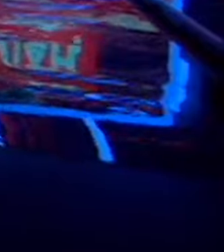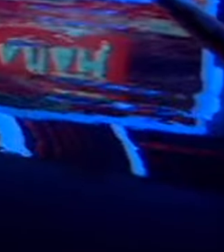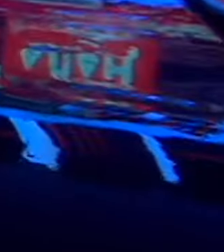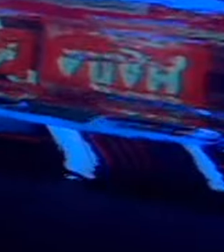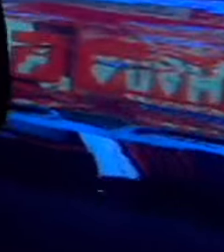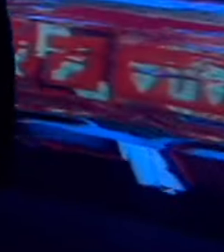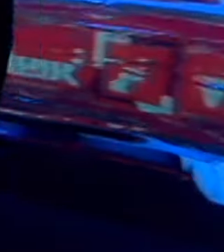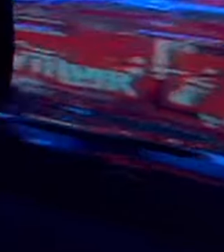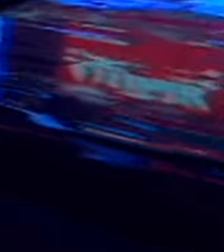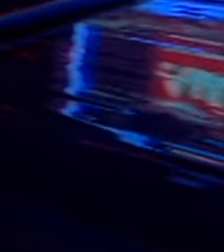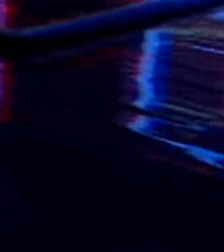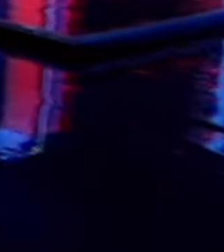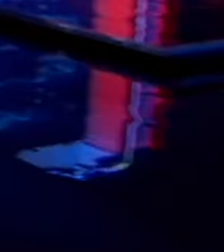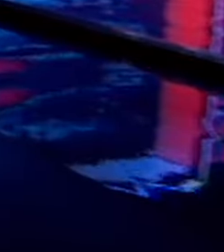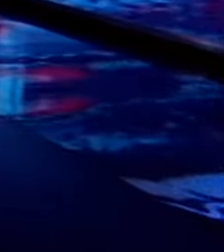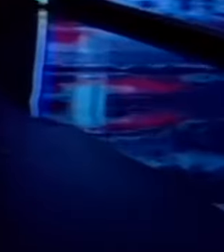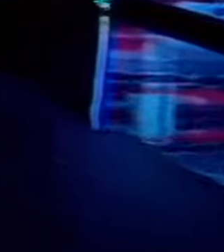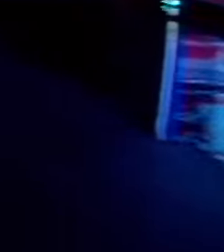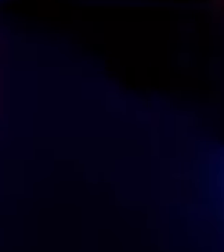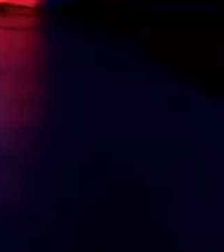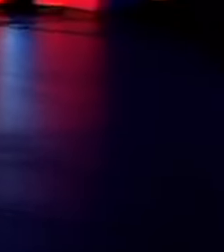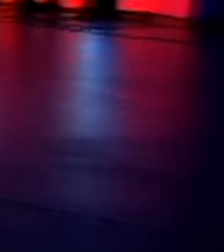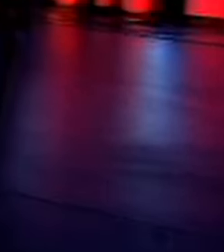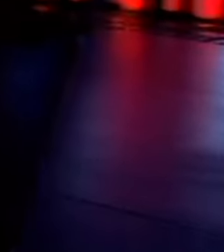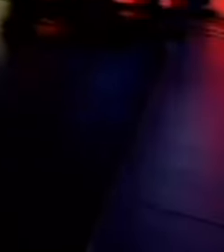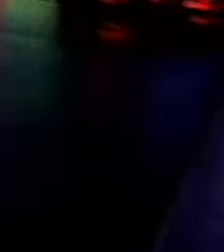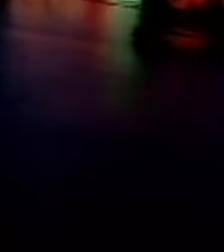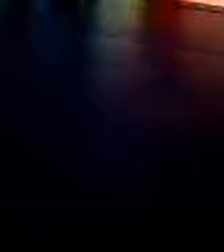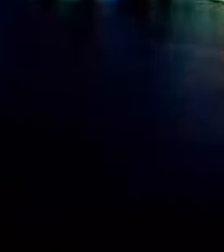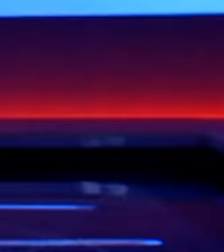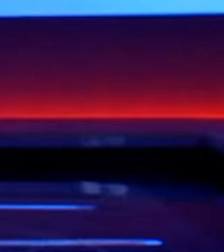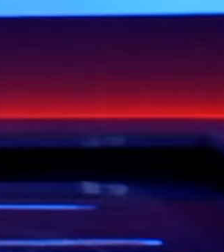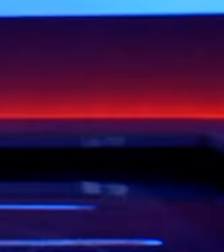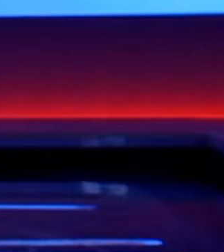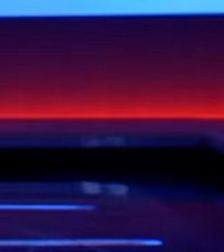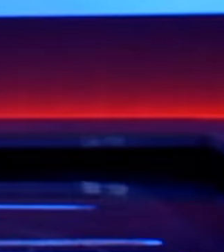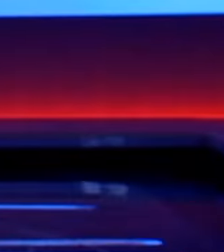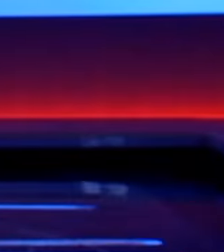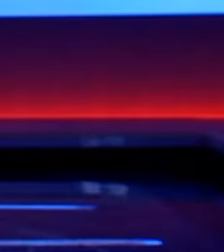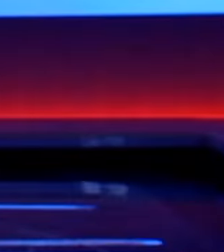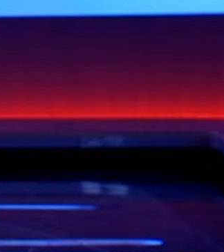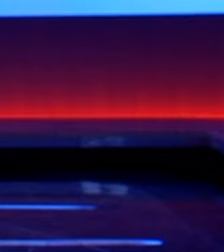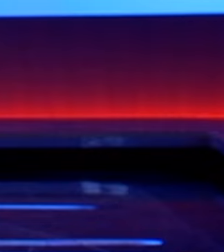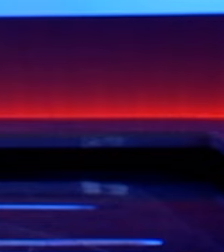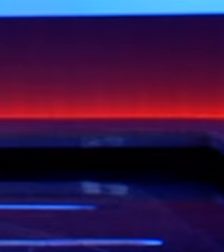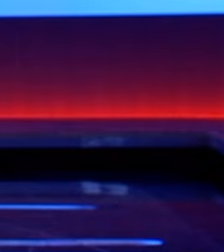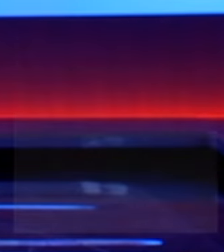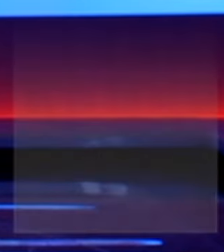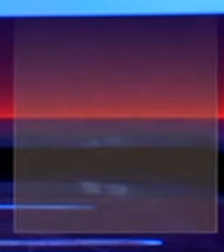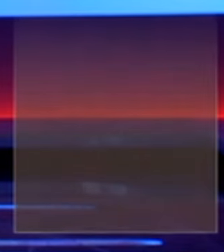Ұлттық арнада ашық алаң, студияда Ерғанат Көпжасар.